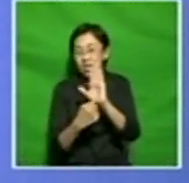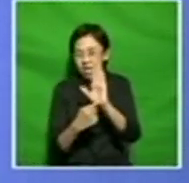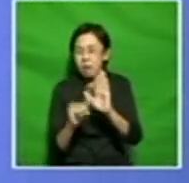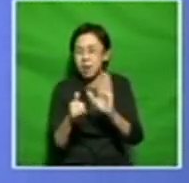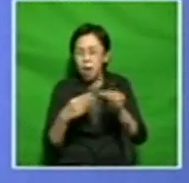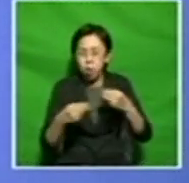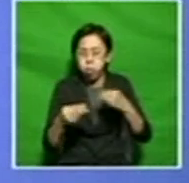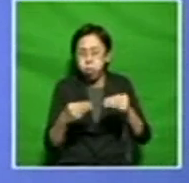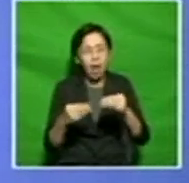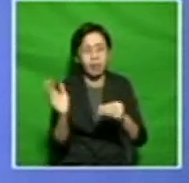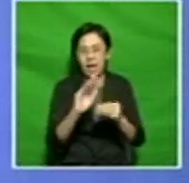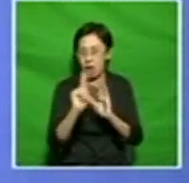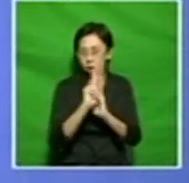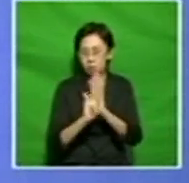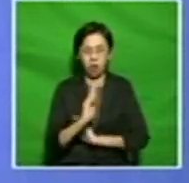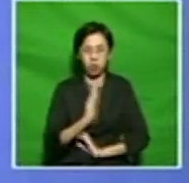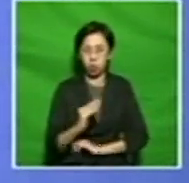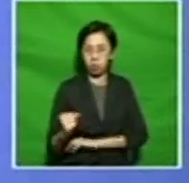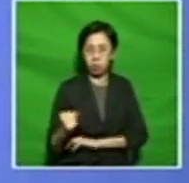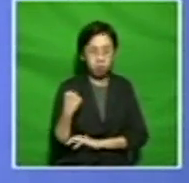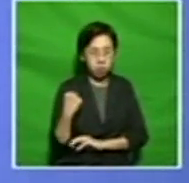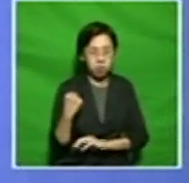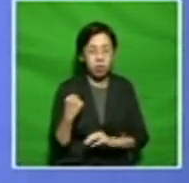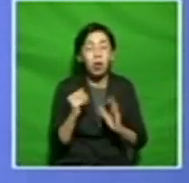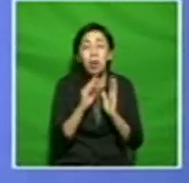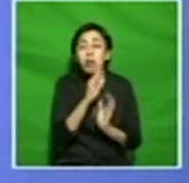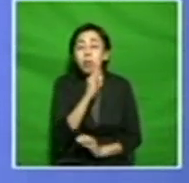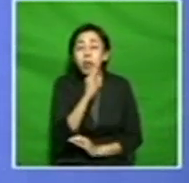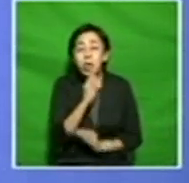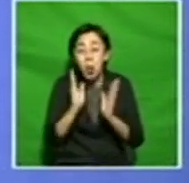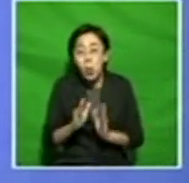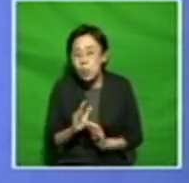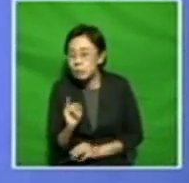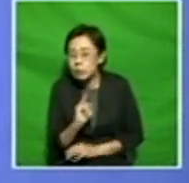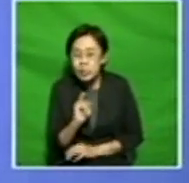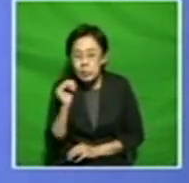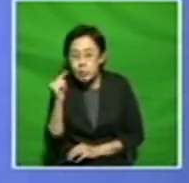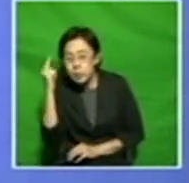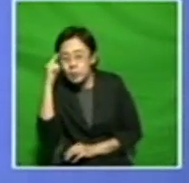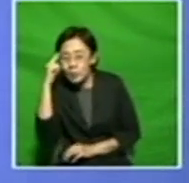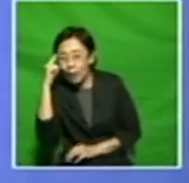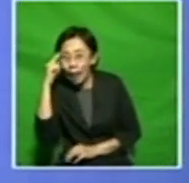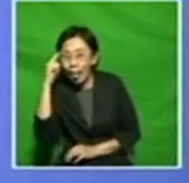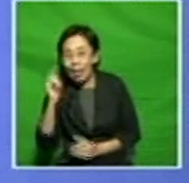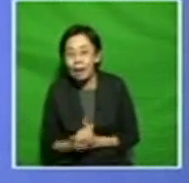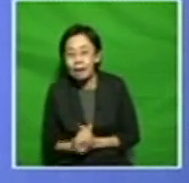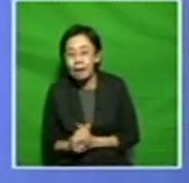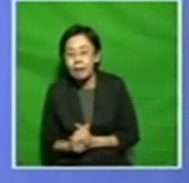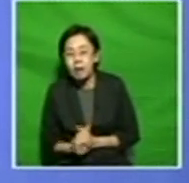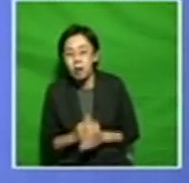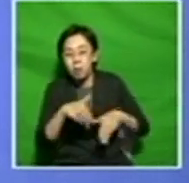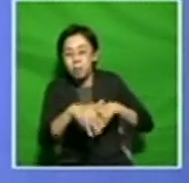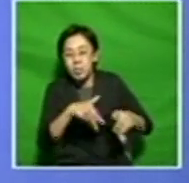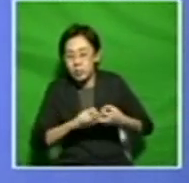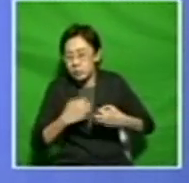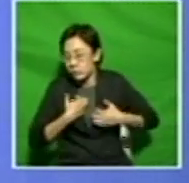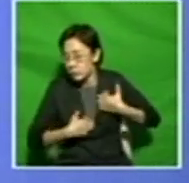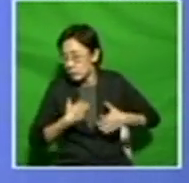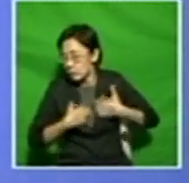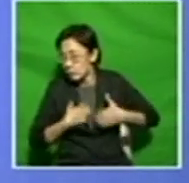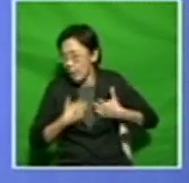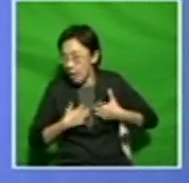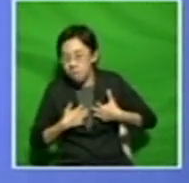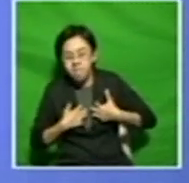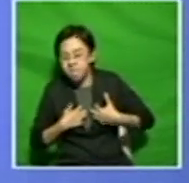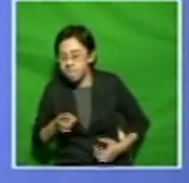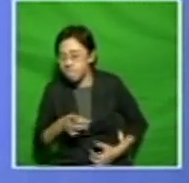านต้องไม่หย่อนยานก็คือคนที่ฉวยโอกาสในการซ้ำเติมประชาชนจากความทุก